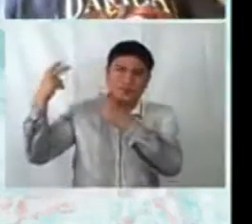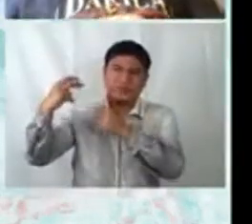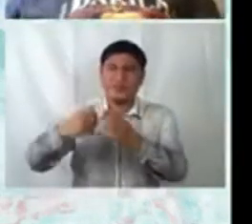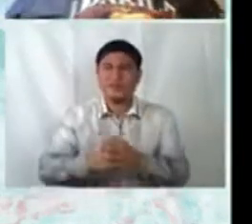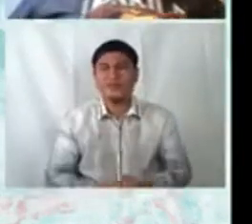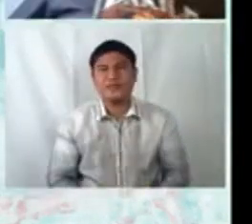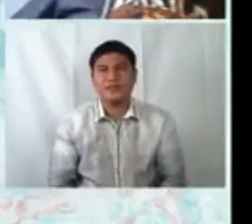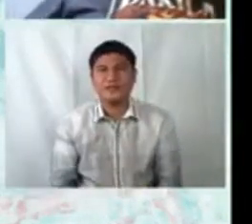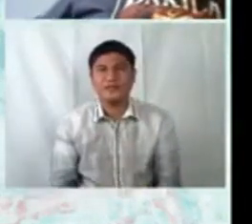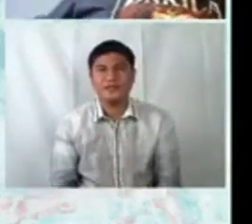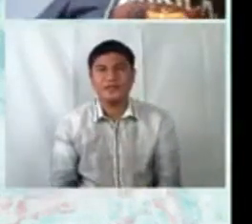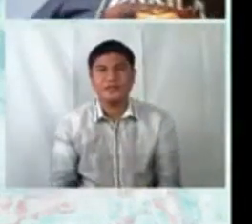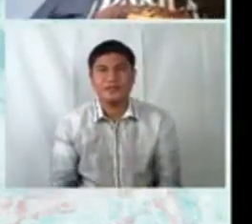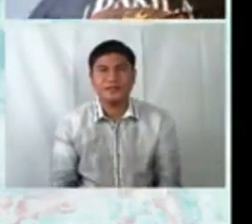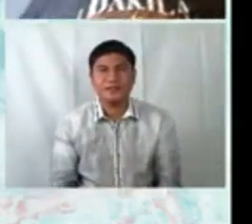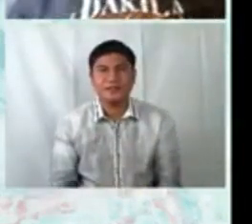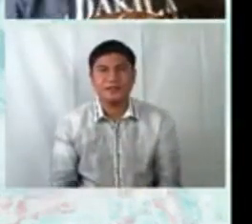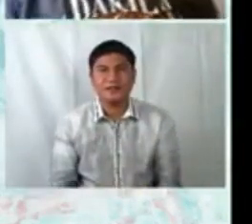Now,